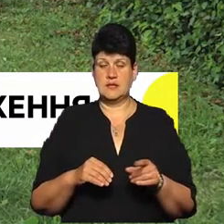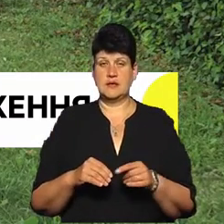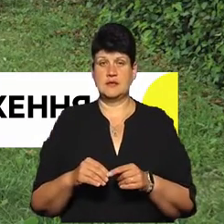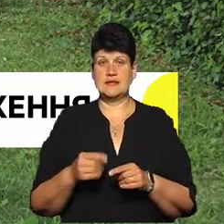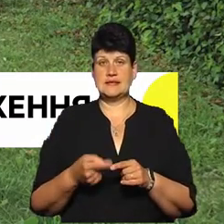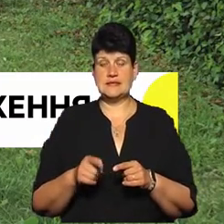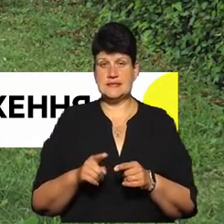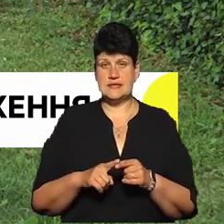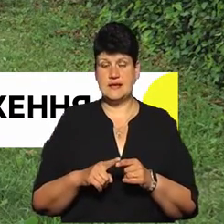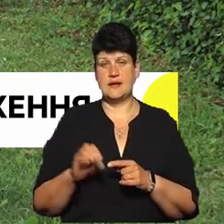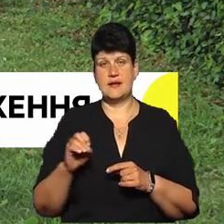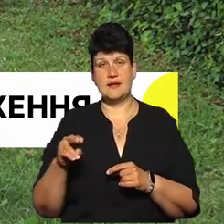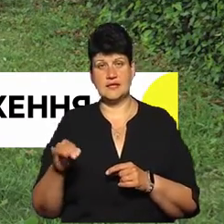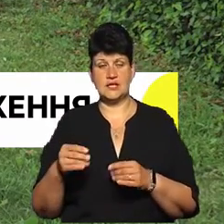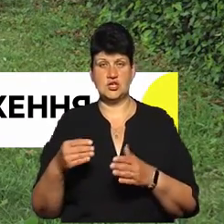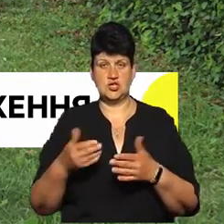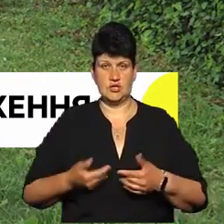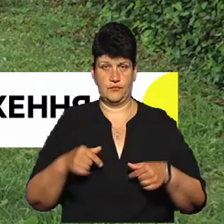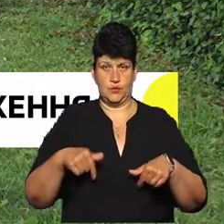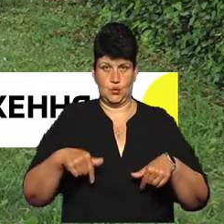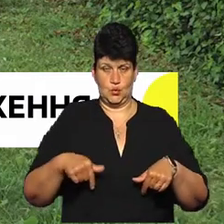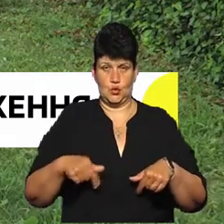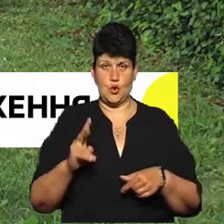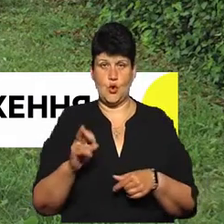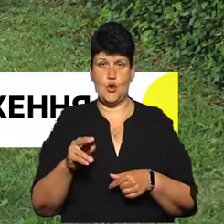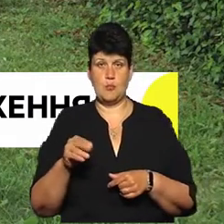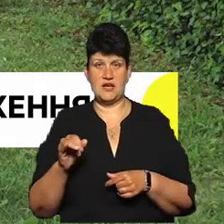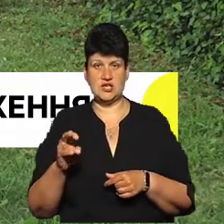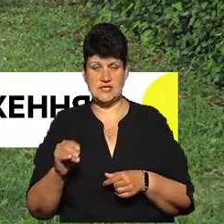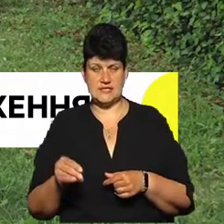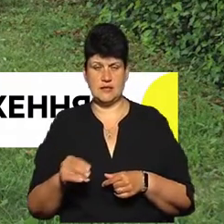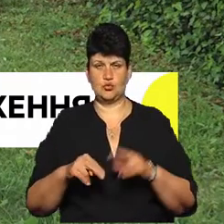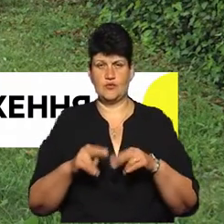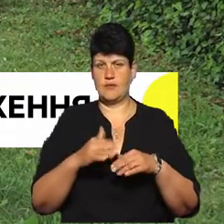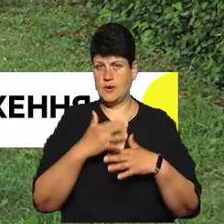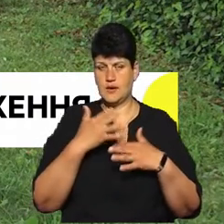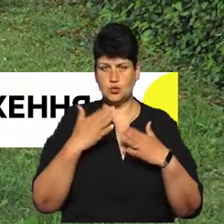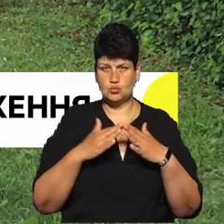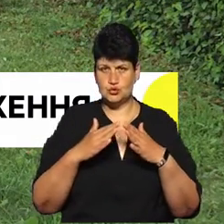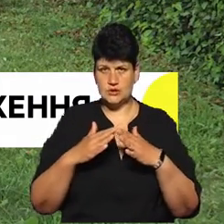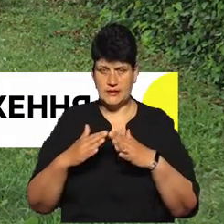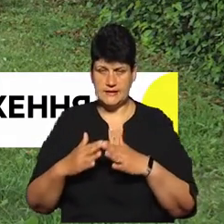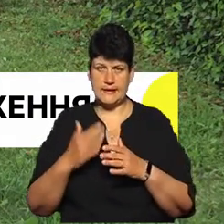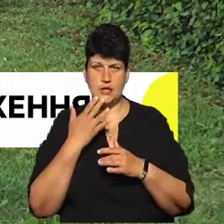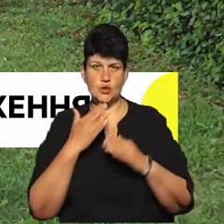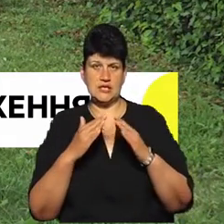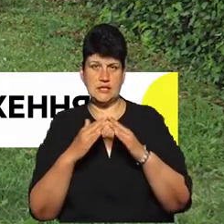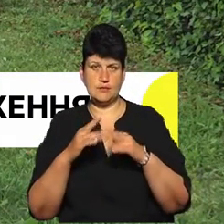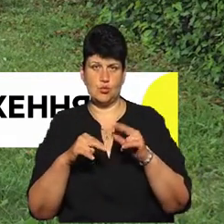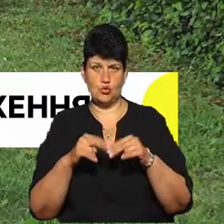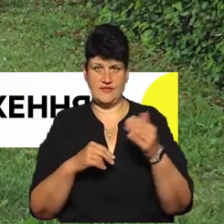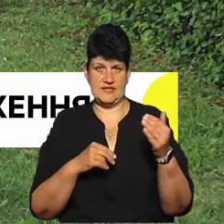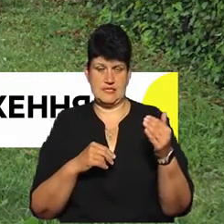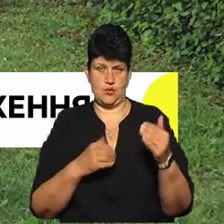Кость Елеєв, який жив тут в Копичинцях. Будував тут багато будинків, в тому числі народний дім збудований за його